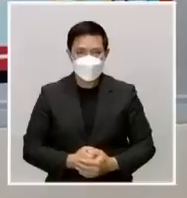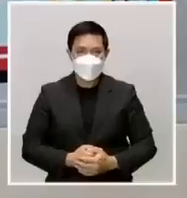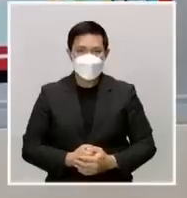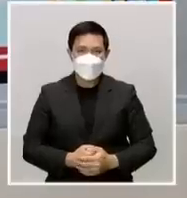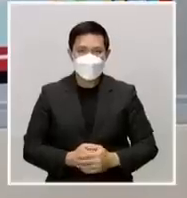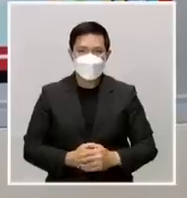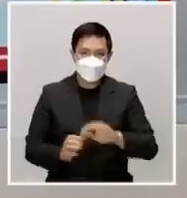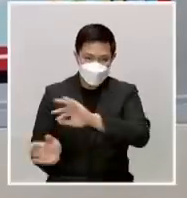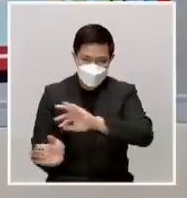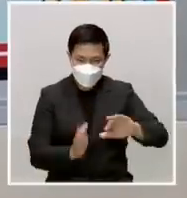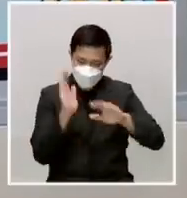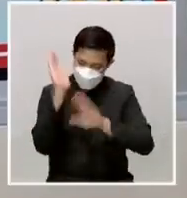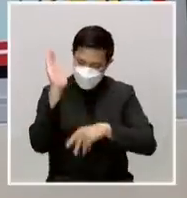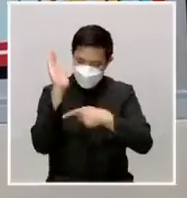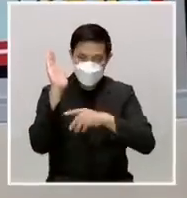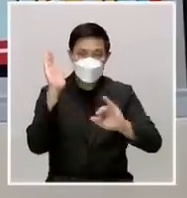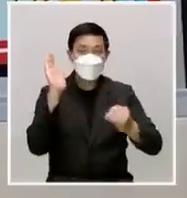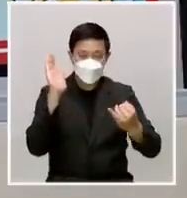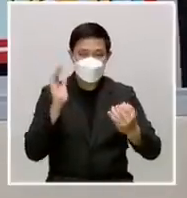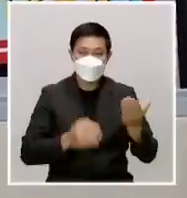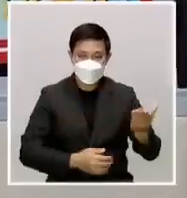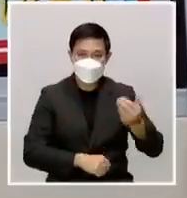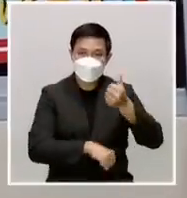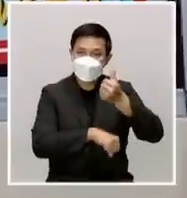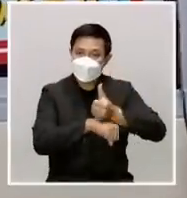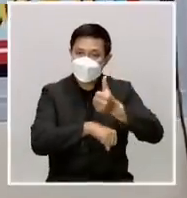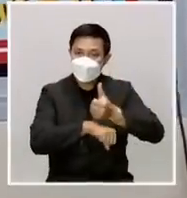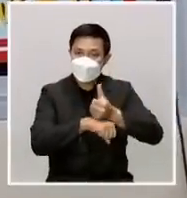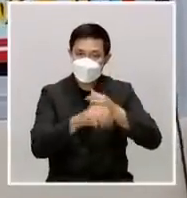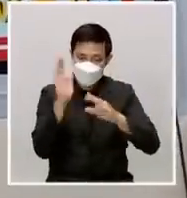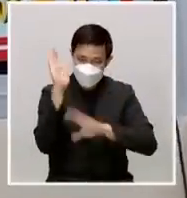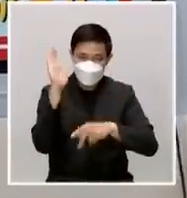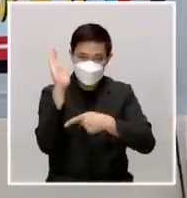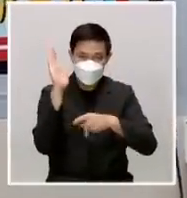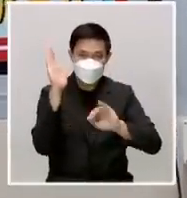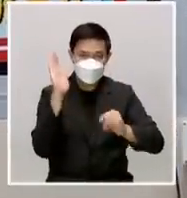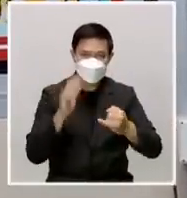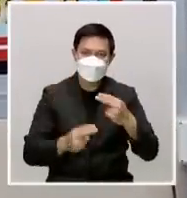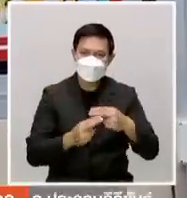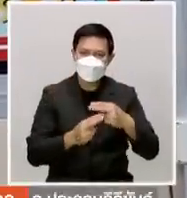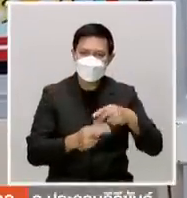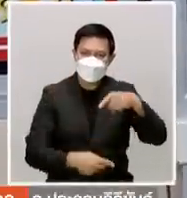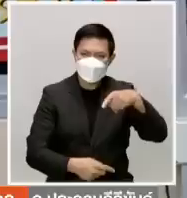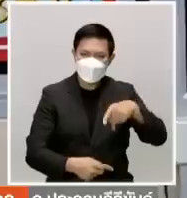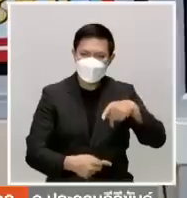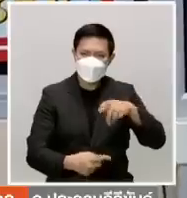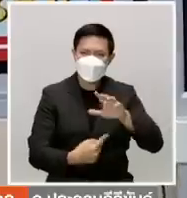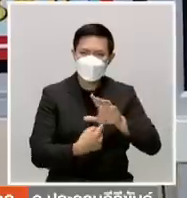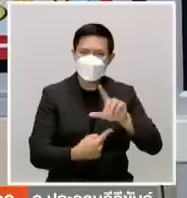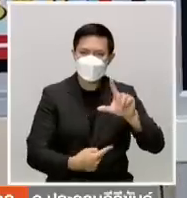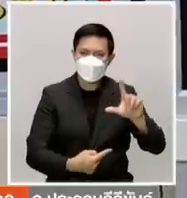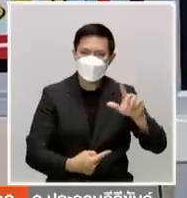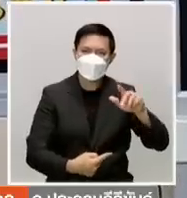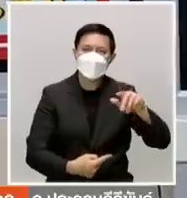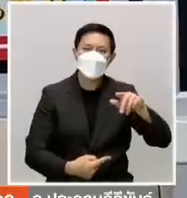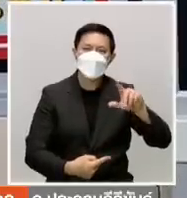ส่วนในพื้นที่จังหวัดประจวบคีรีขันธ์ล่าสุดค่ะท่านผู้ว่าราชการจังหวัดประจวบคีรีขันธ์คุณพันลบสิงห์เสนีมีคำสั่ง